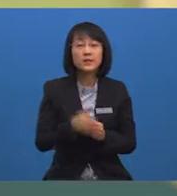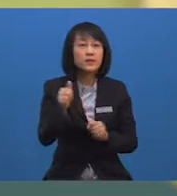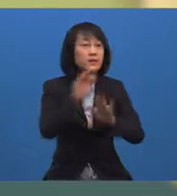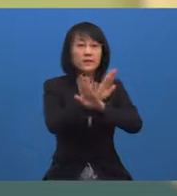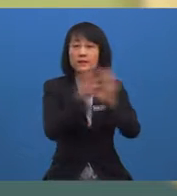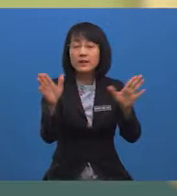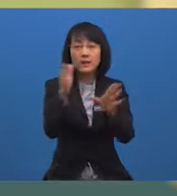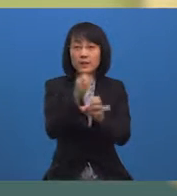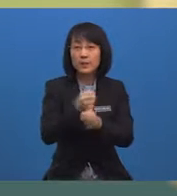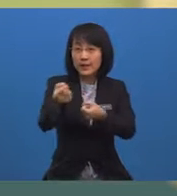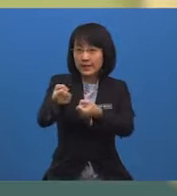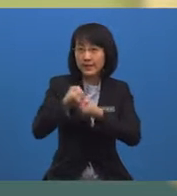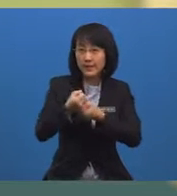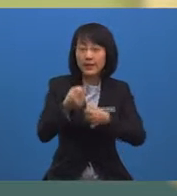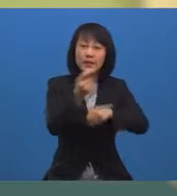menarik tepung.